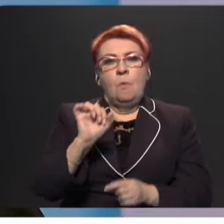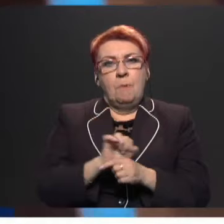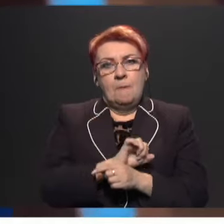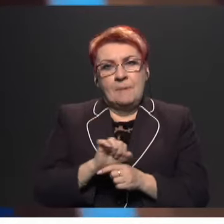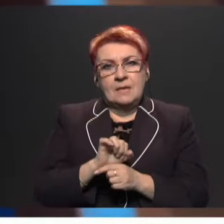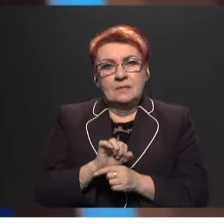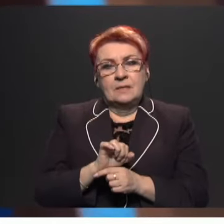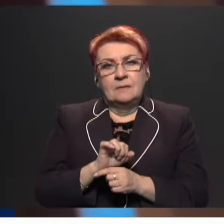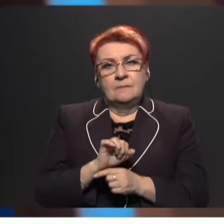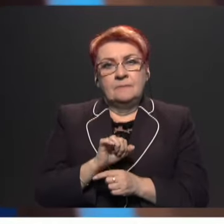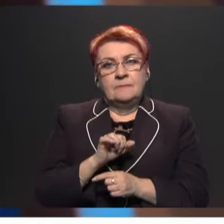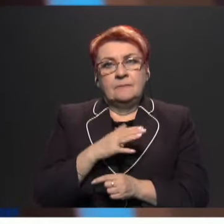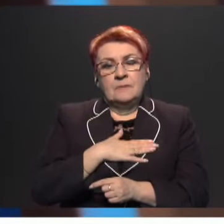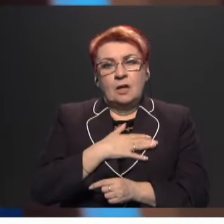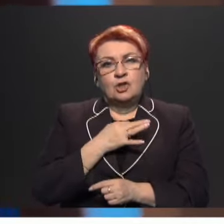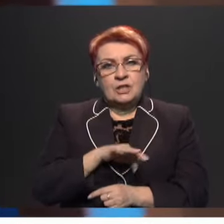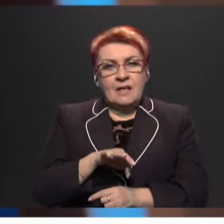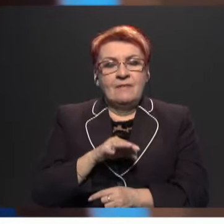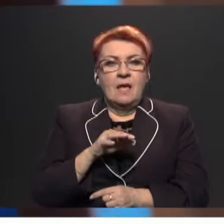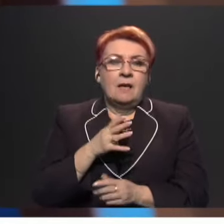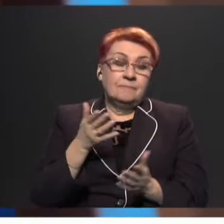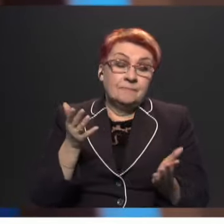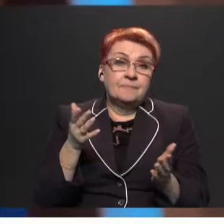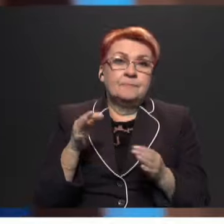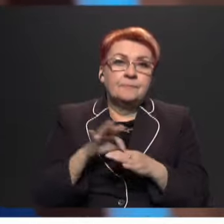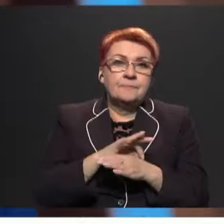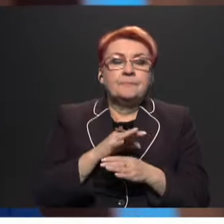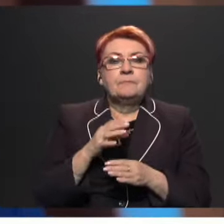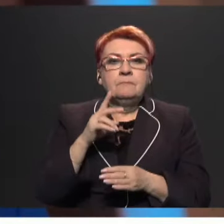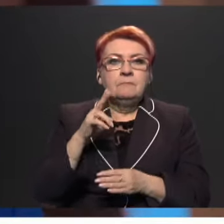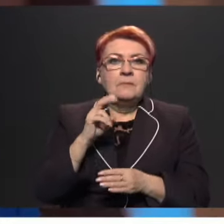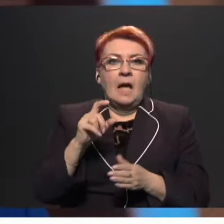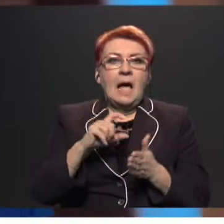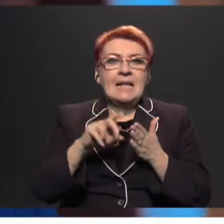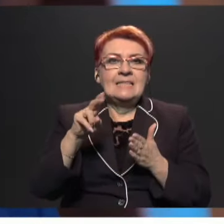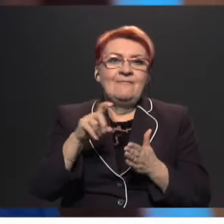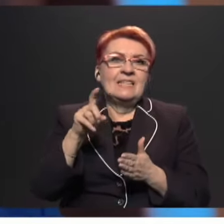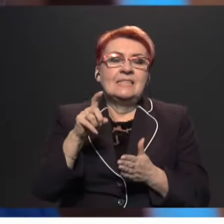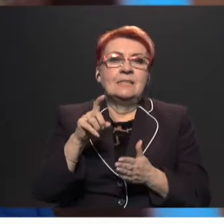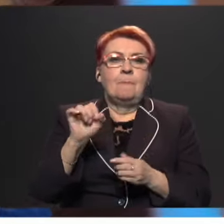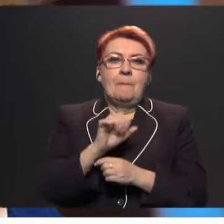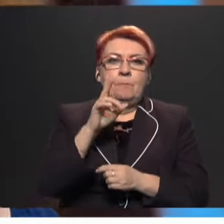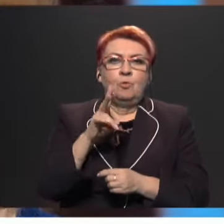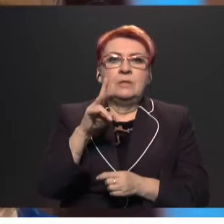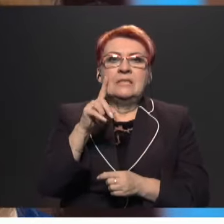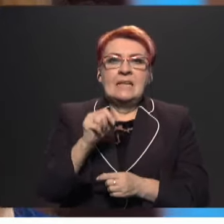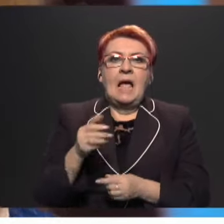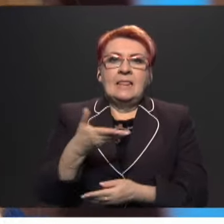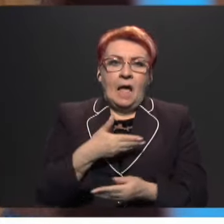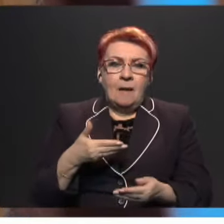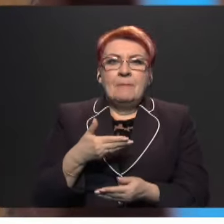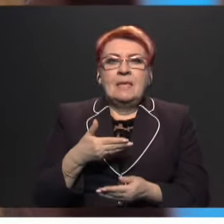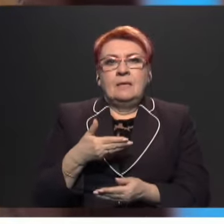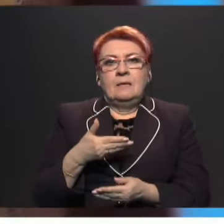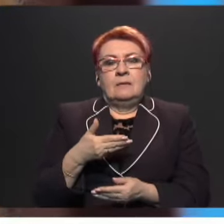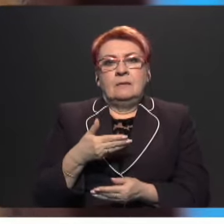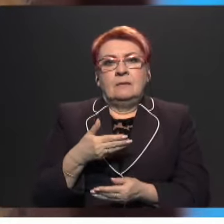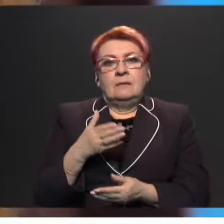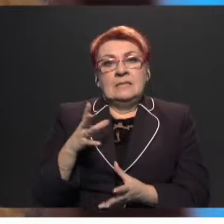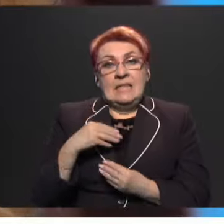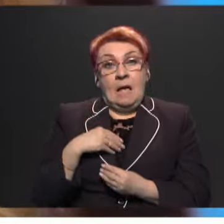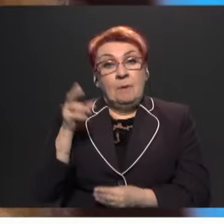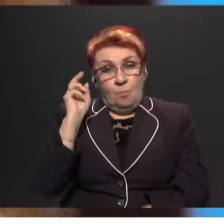они однозначно отвечают практически как девиз, молитву: «Победа будет за нами, с нами Бог». А у вас я хочу